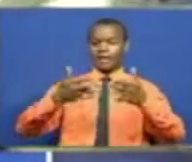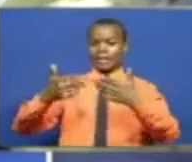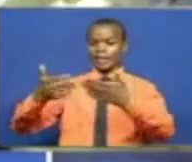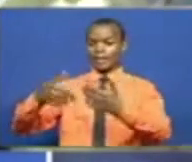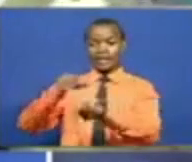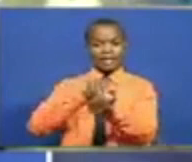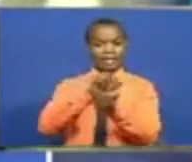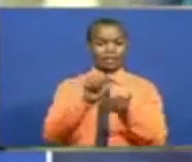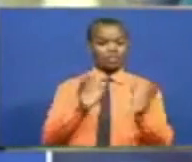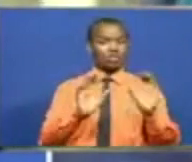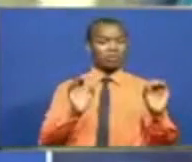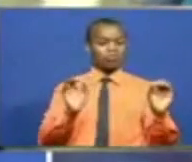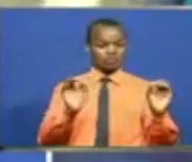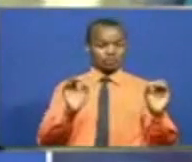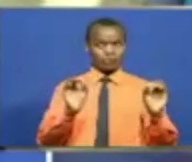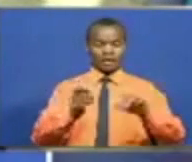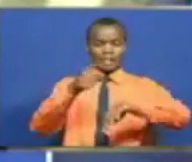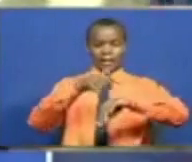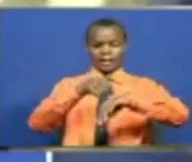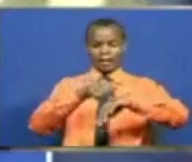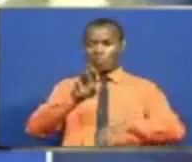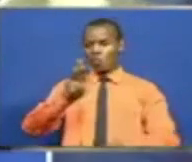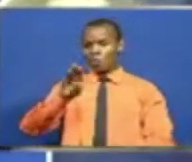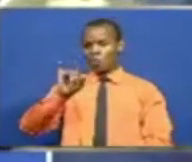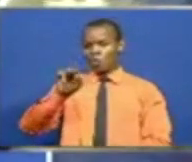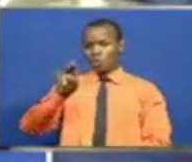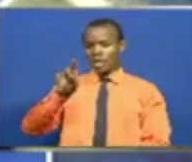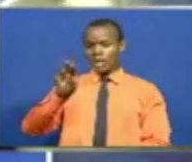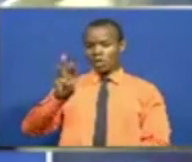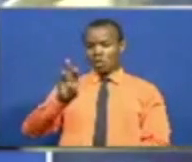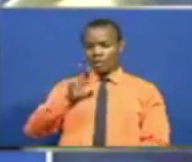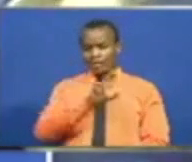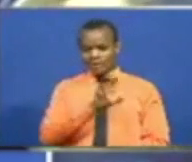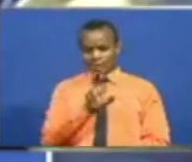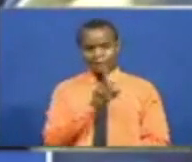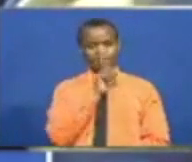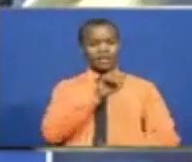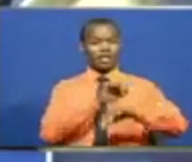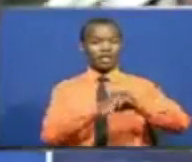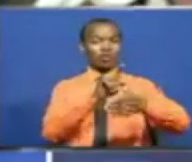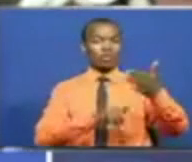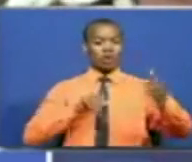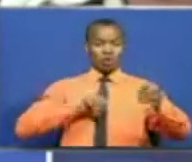Lakini tukiangalia kwa madirisha tumeona mwili ya bibi yake na mtoto moja.